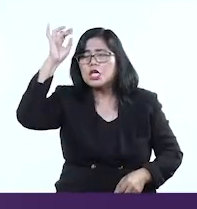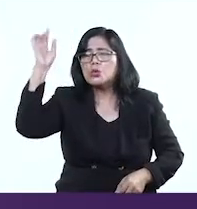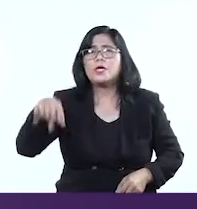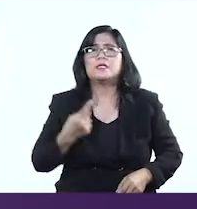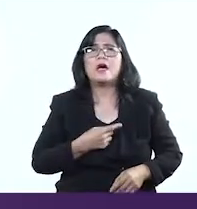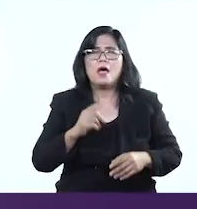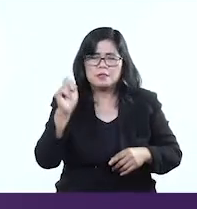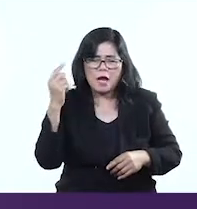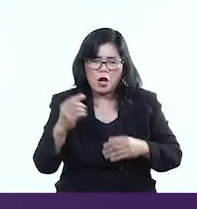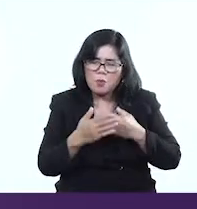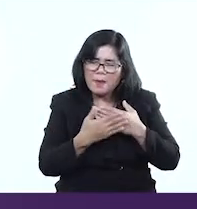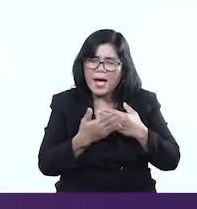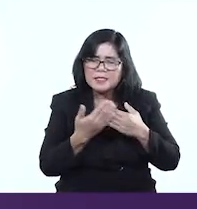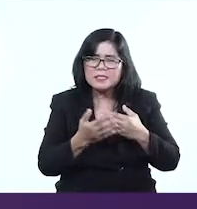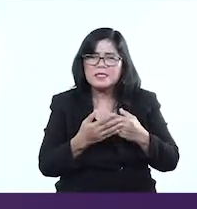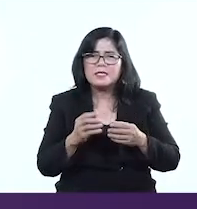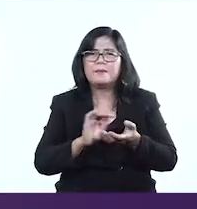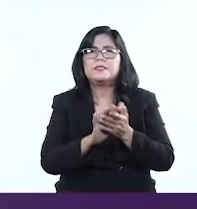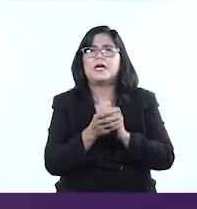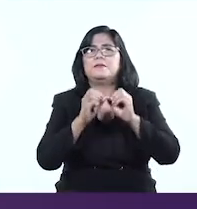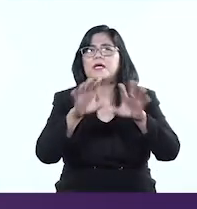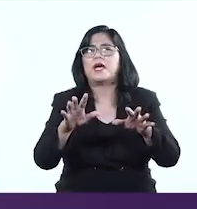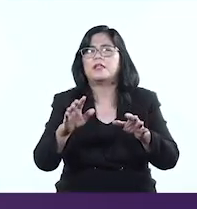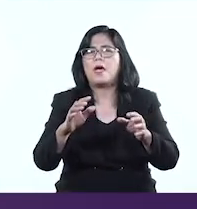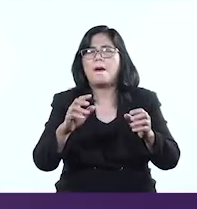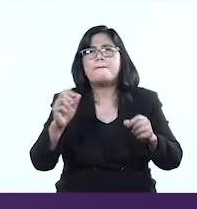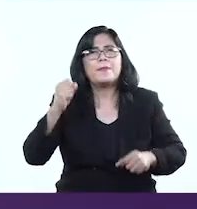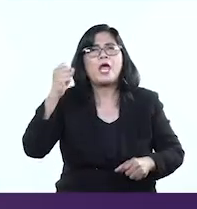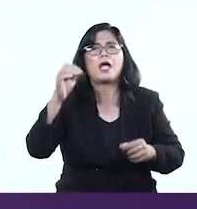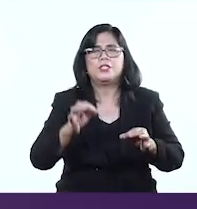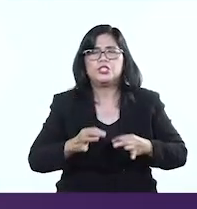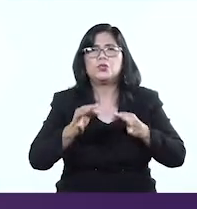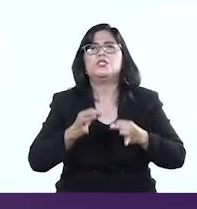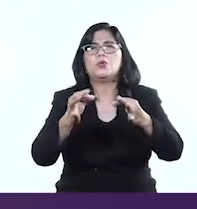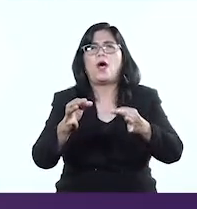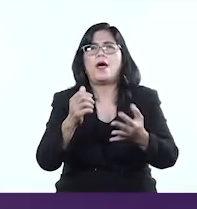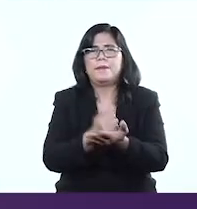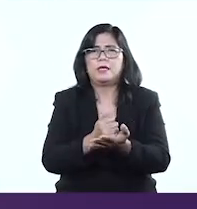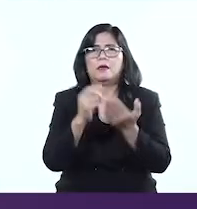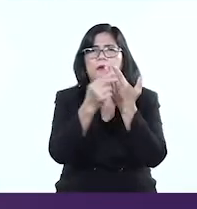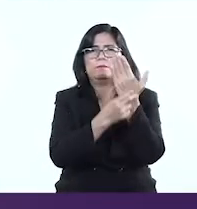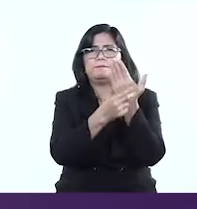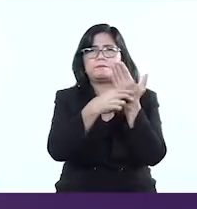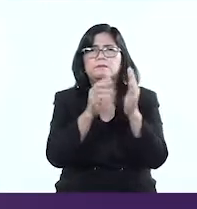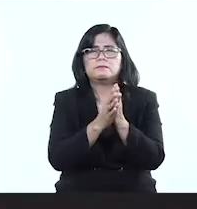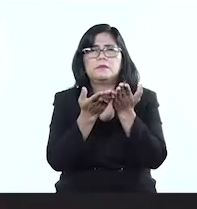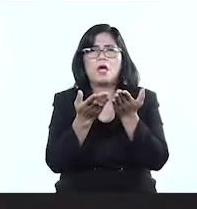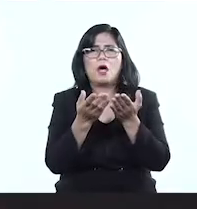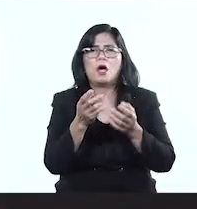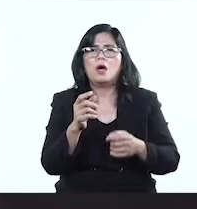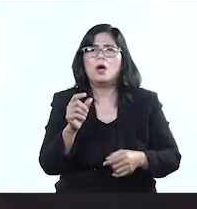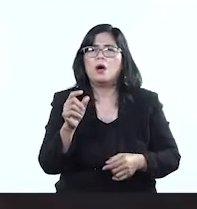menjadi berkat tentang memenangkan jiwa-jiwa 10 kita mau bilang begini untuk sebagian orang Aku adalah segala-galanya